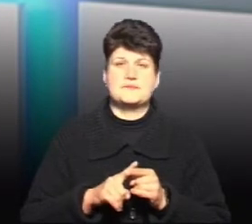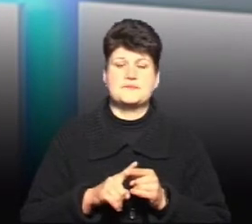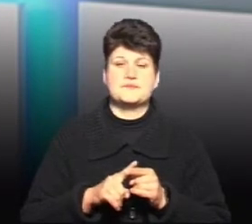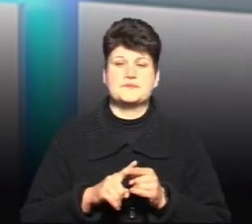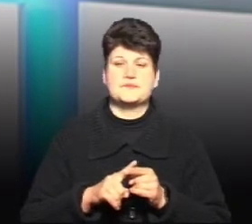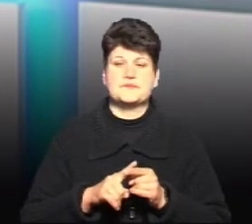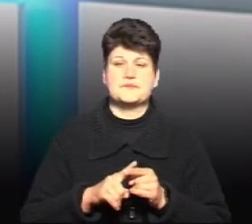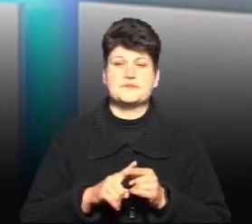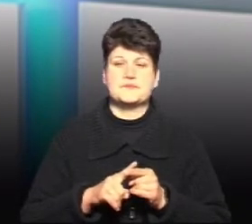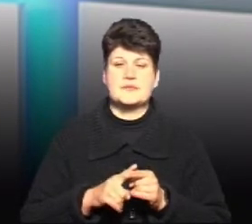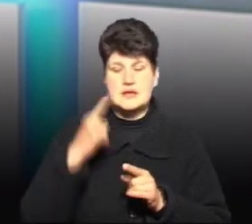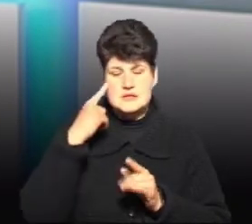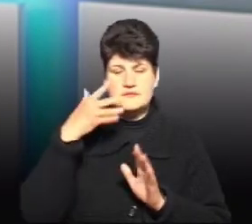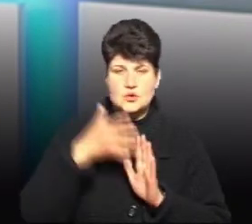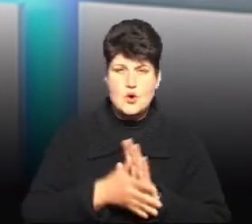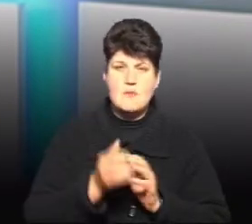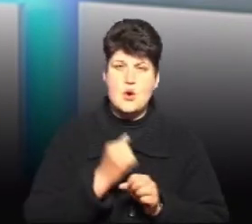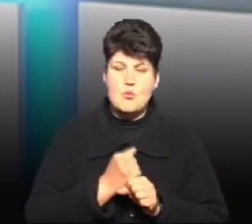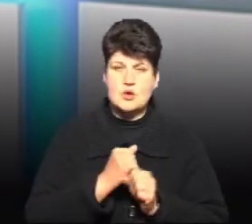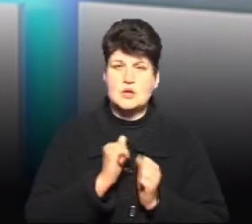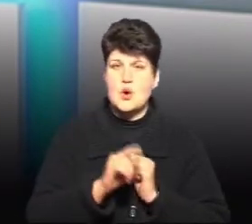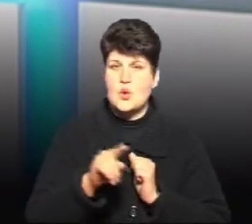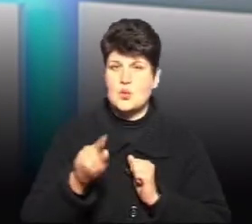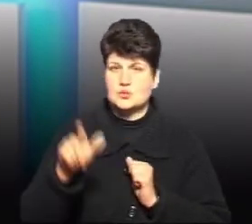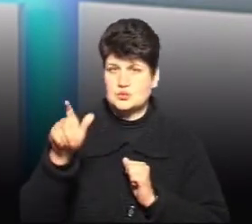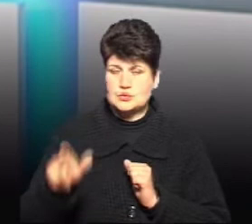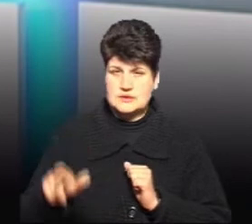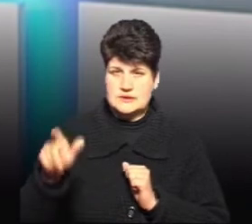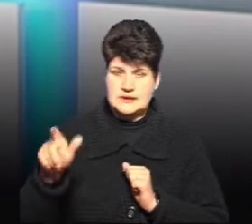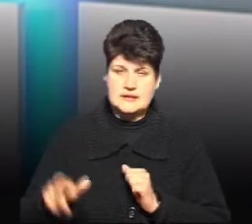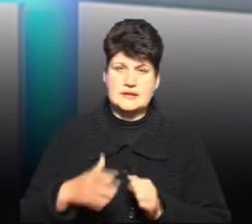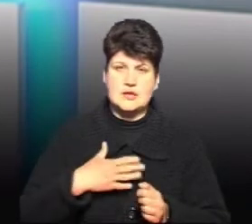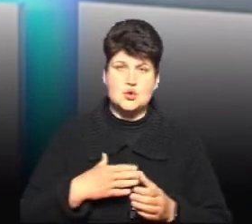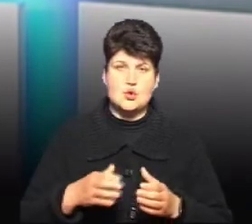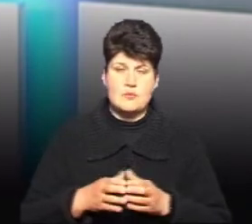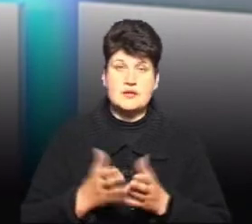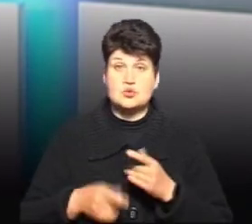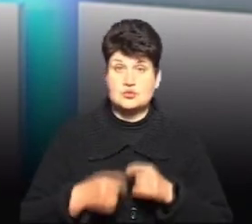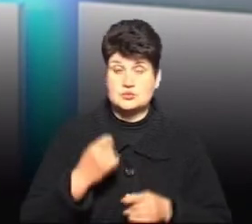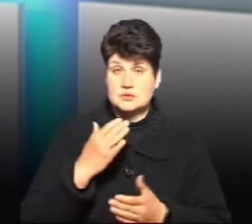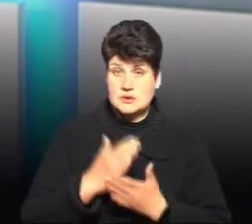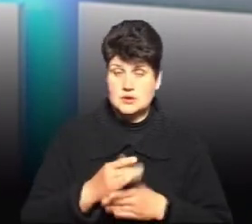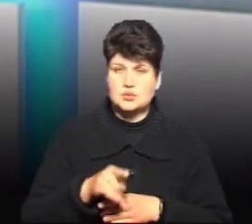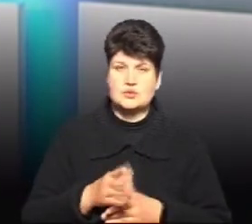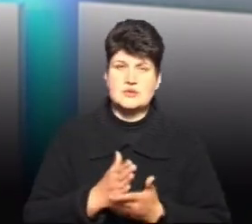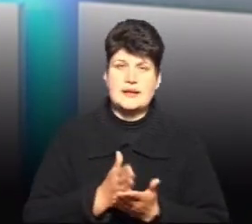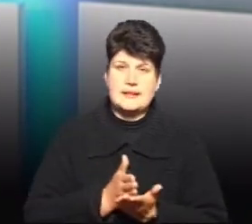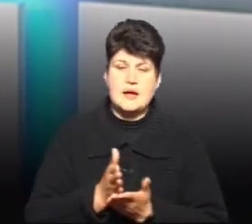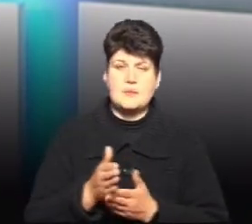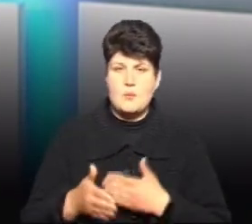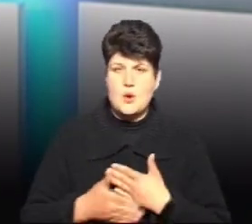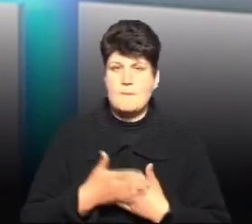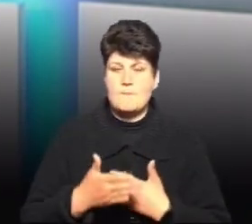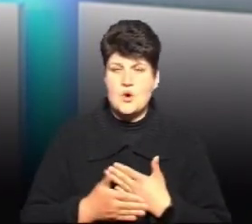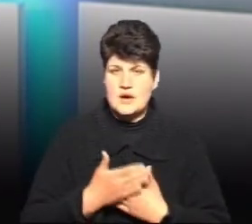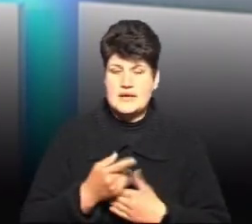свідома робота кожного жителя нашої громади. Якщо він її десь порушує, тут є напрямок вже покарання відповідно. Ну, тими правилами передбачено,